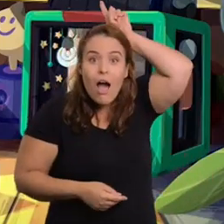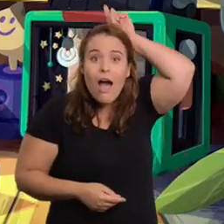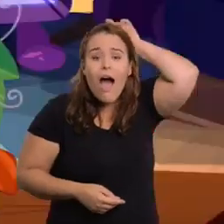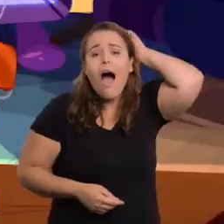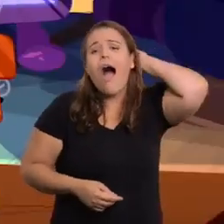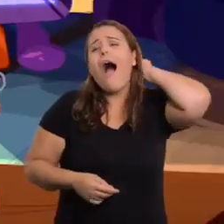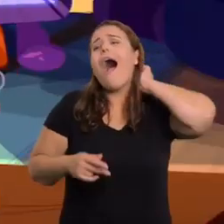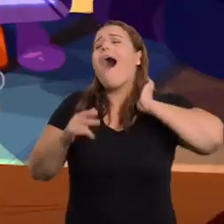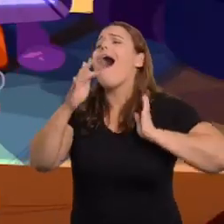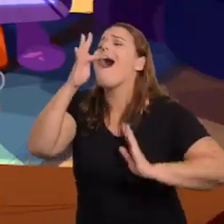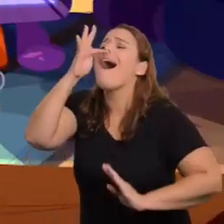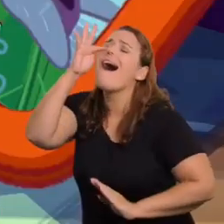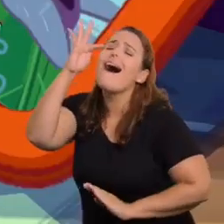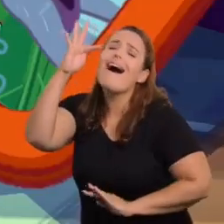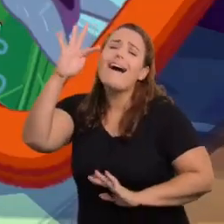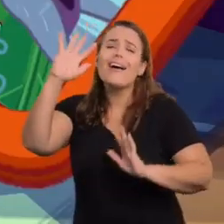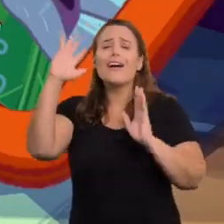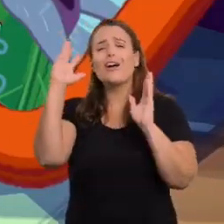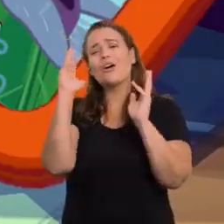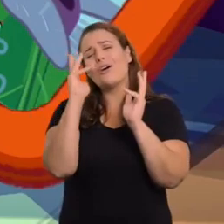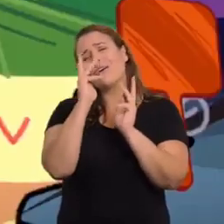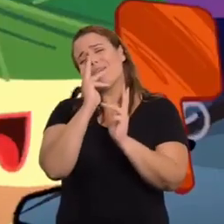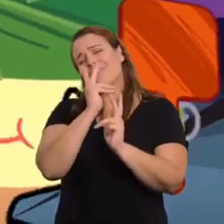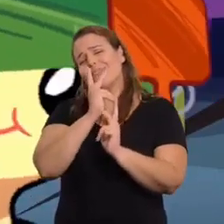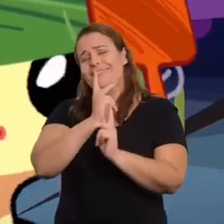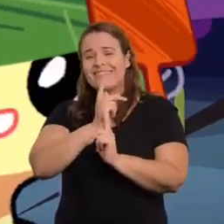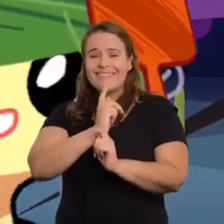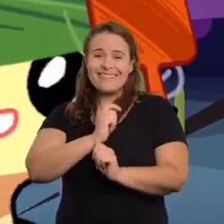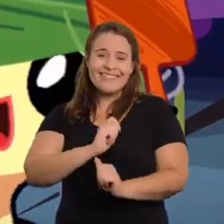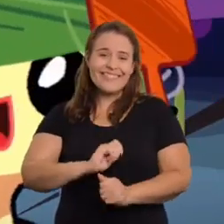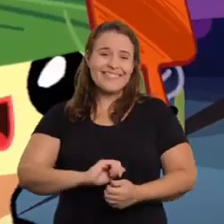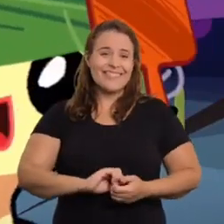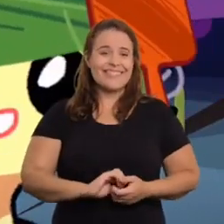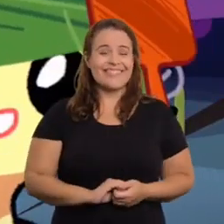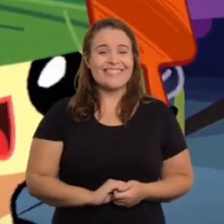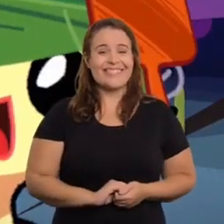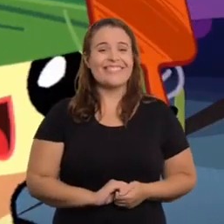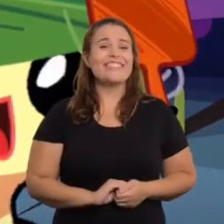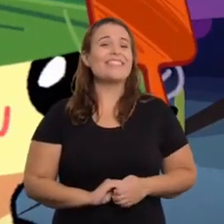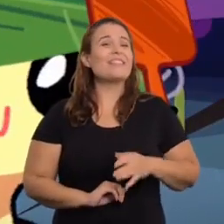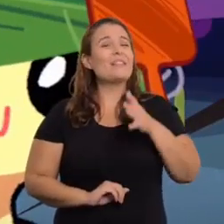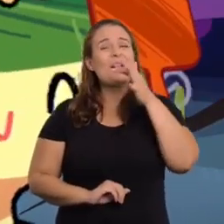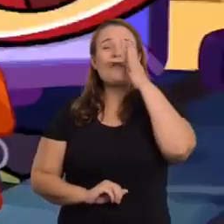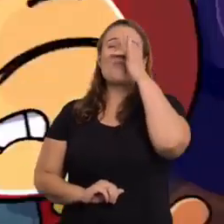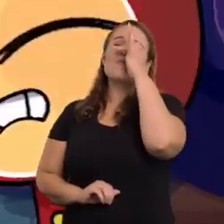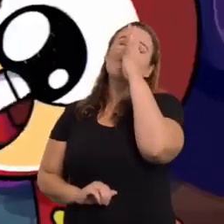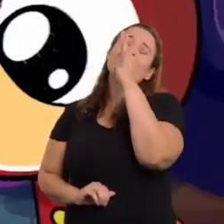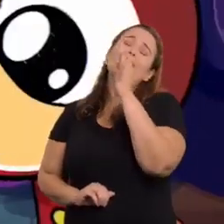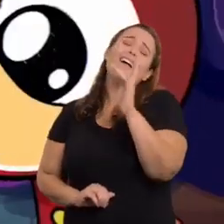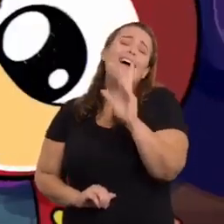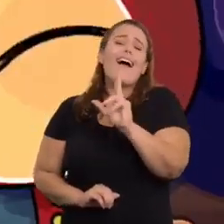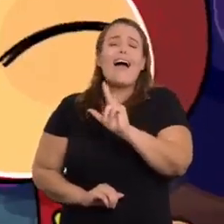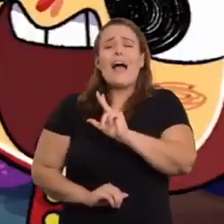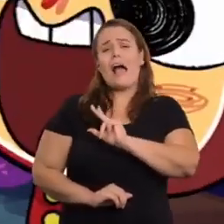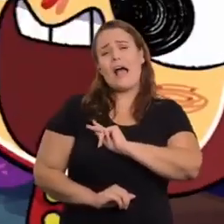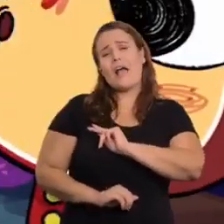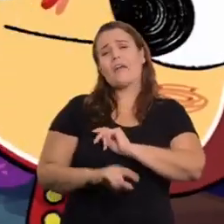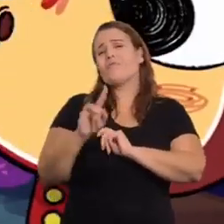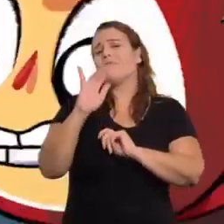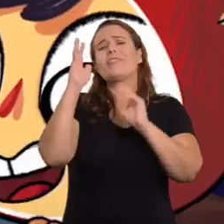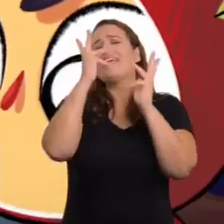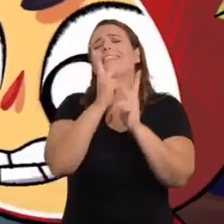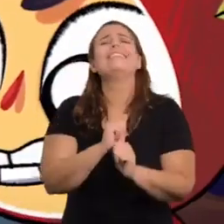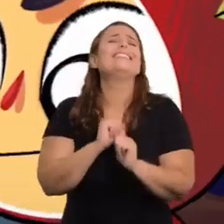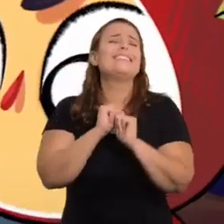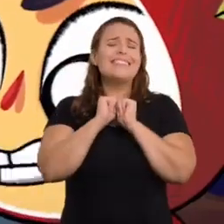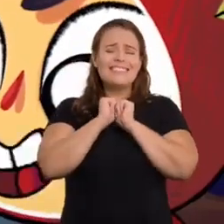cabeça, hein? Muda se olha no espelho Que bonita Uma flor, uau,